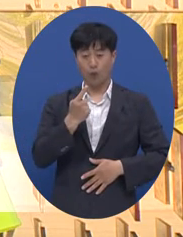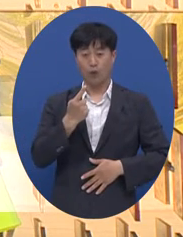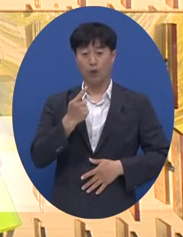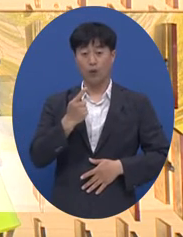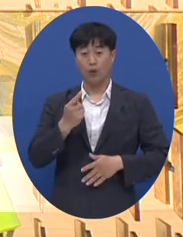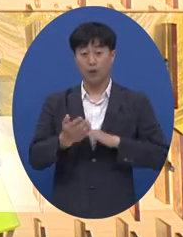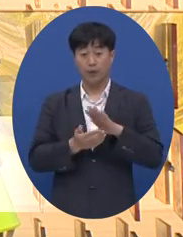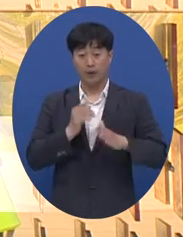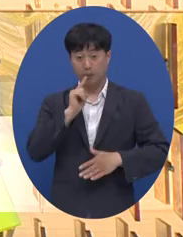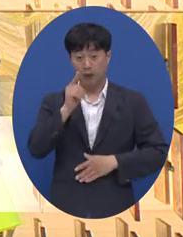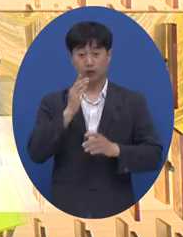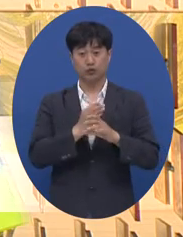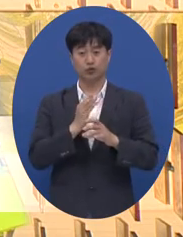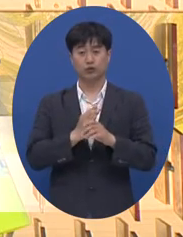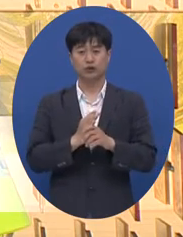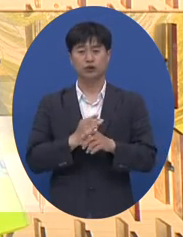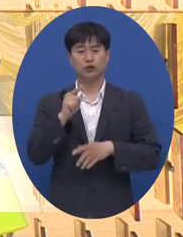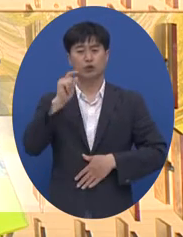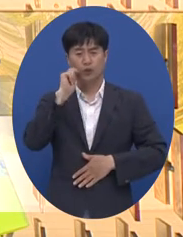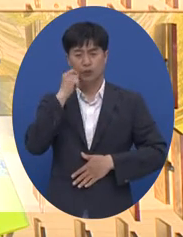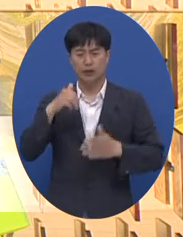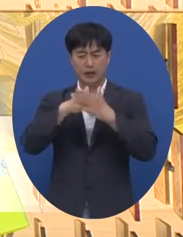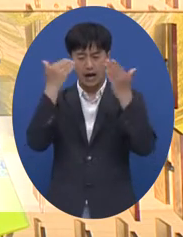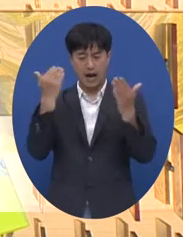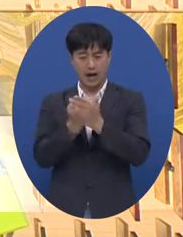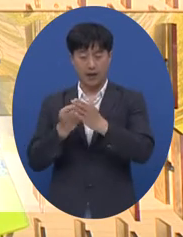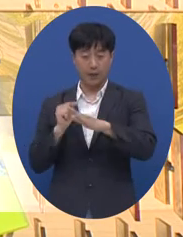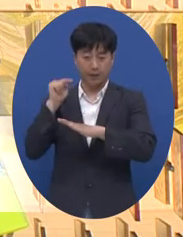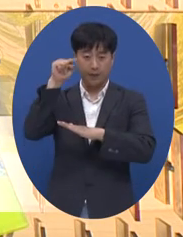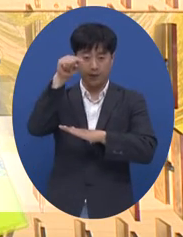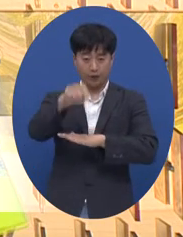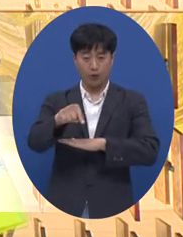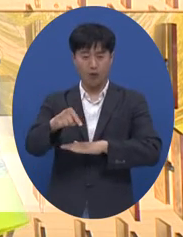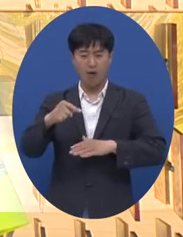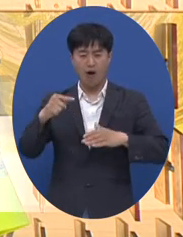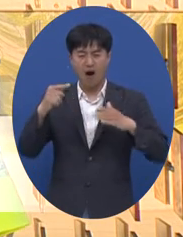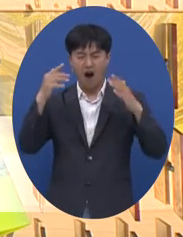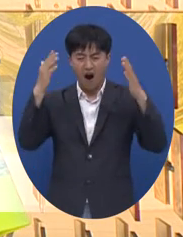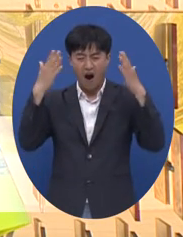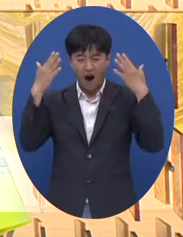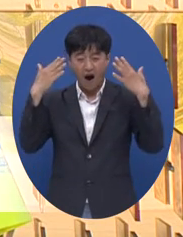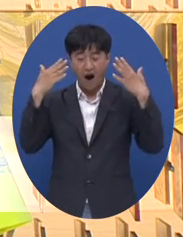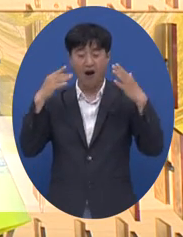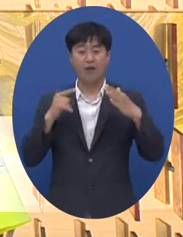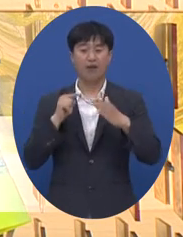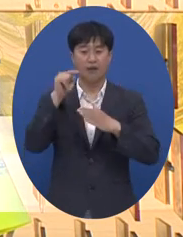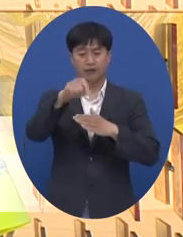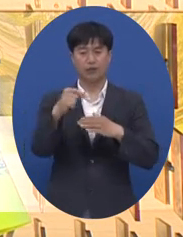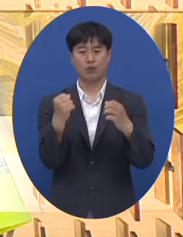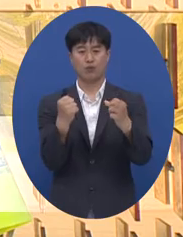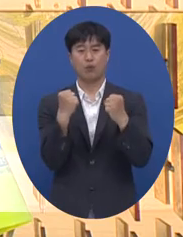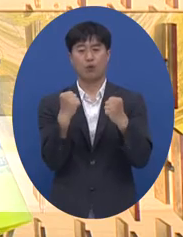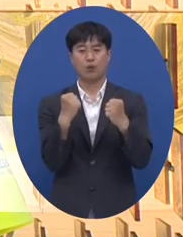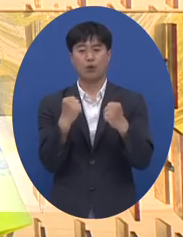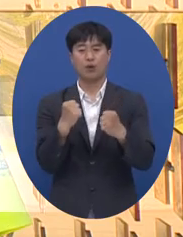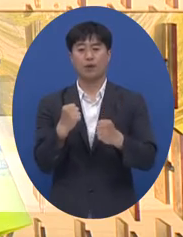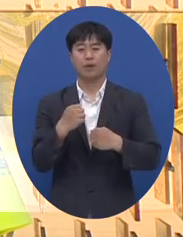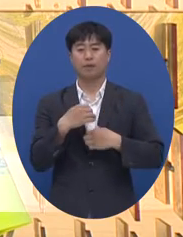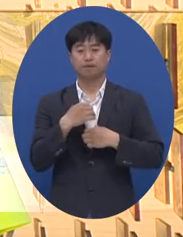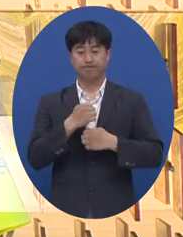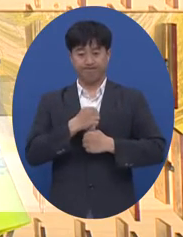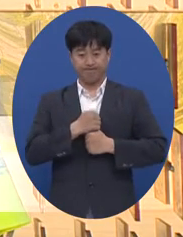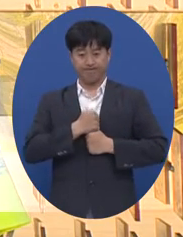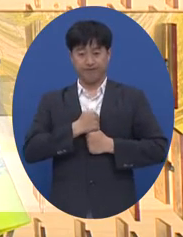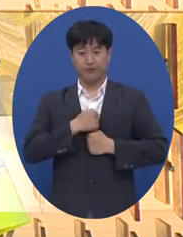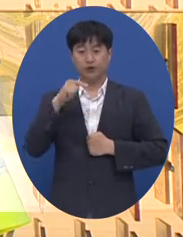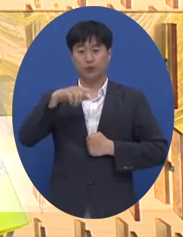지금이 예보가 되어 있습니다 남도 안들을 탁 2 꼬 폭염을 뚫고 건강하게 무사하게